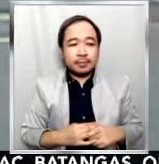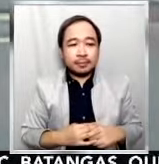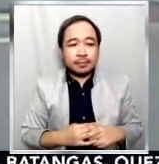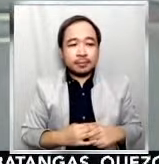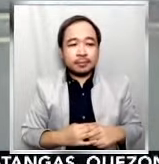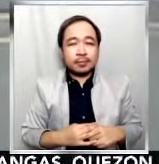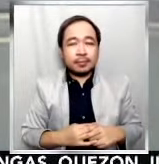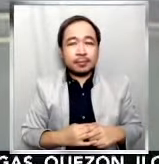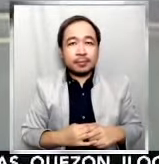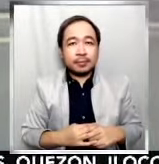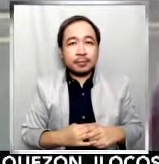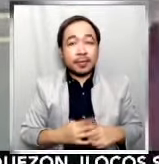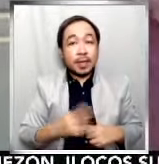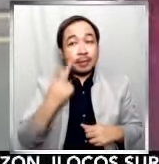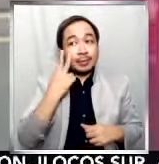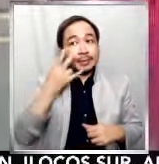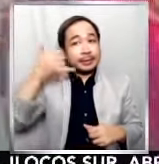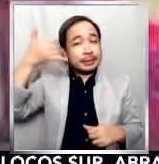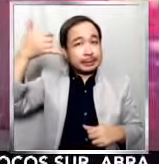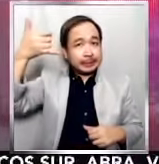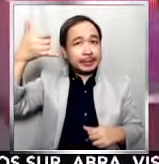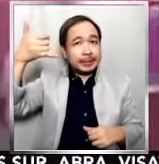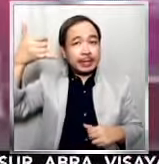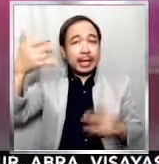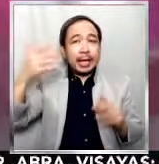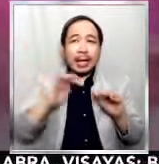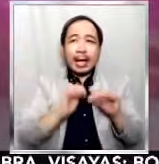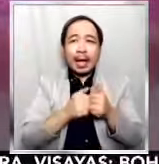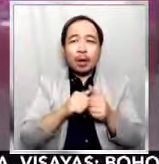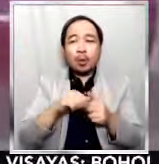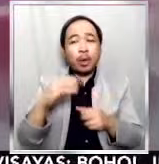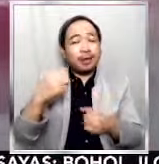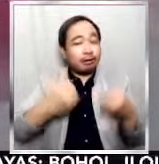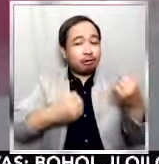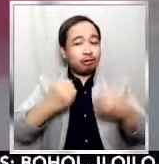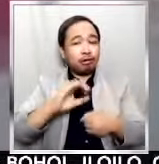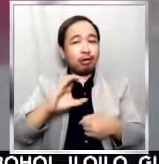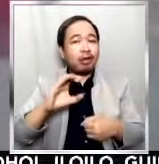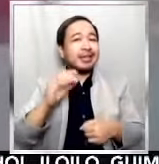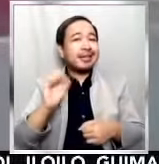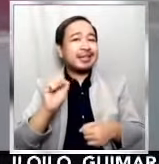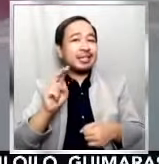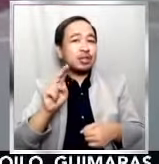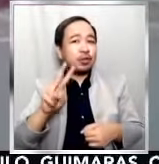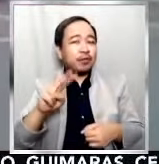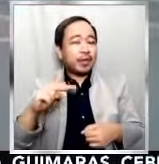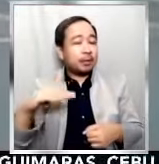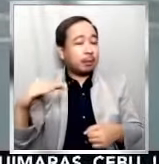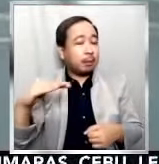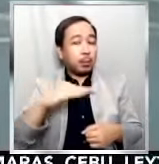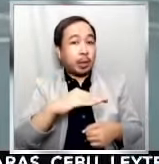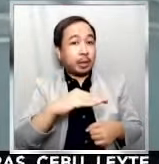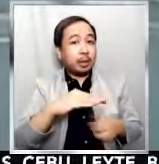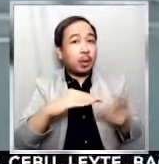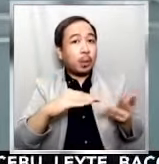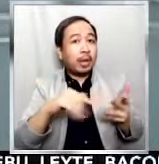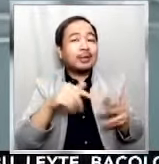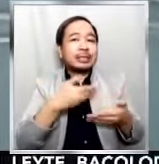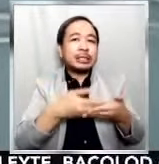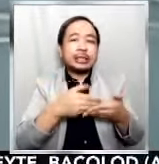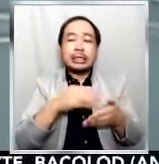Nakunan sa CCTV ang paghinto ng isang SUV para makatawid sa P. Margal Street, Barangay 474, Sampaloc, Maynila